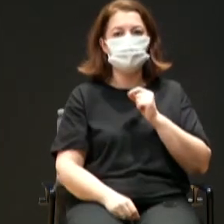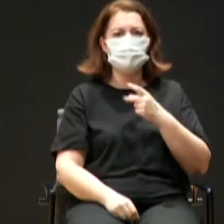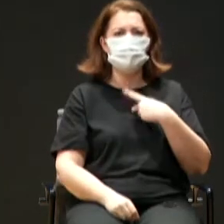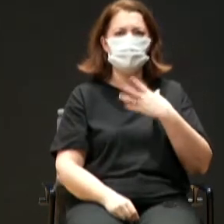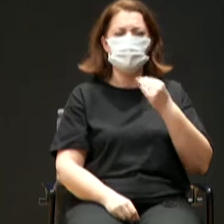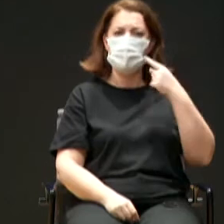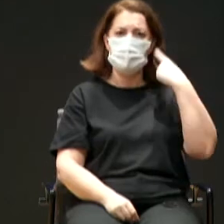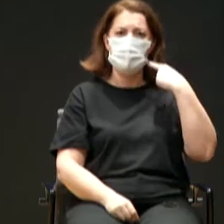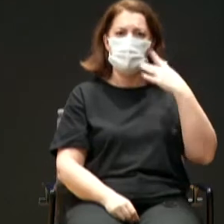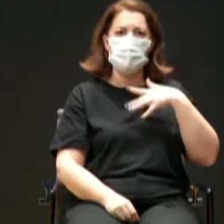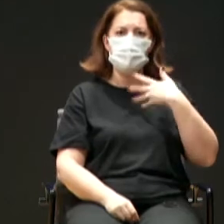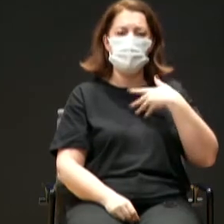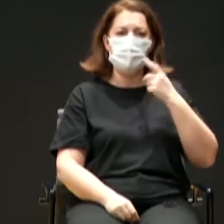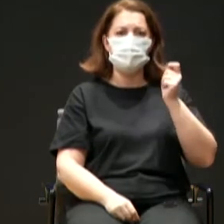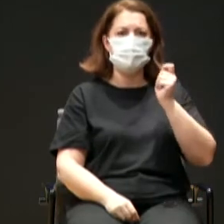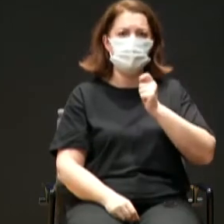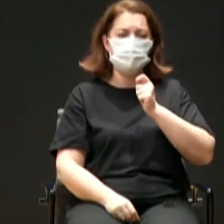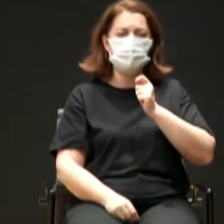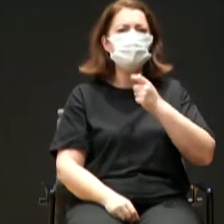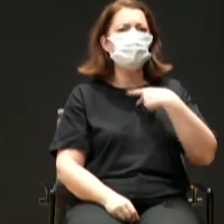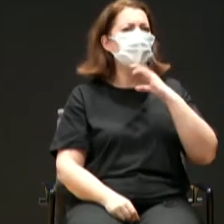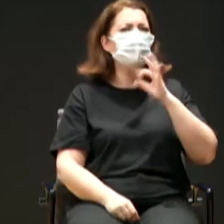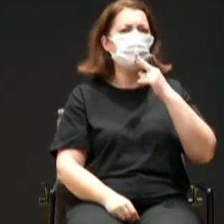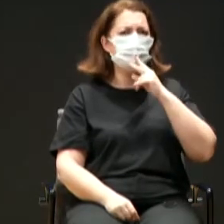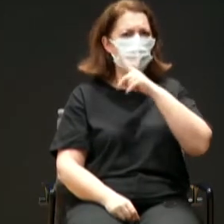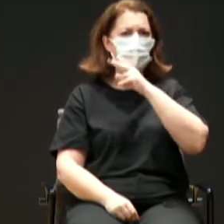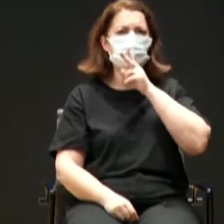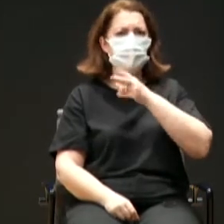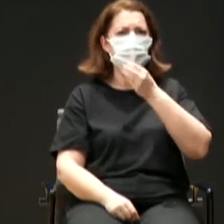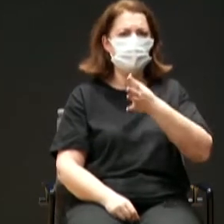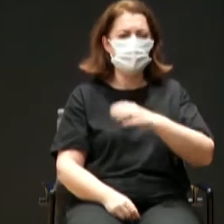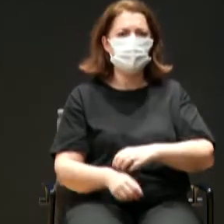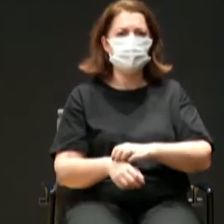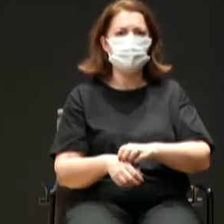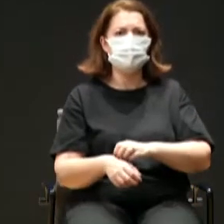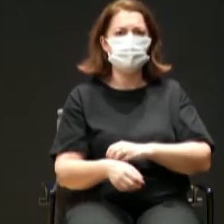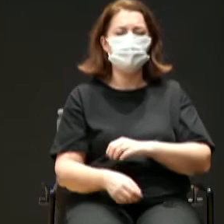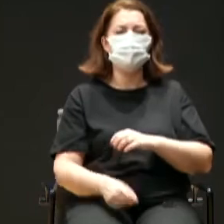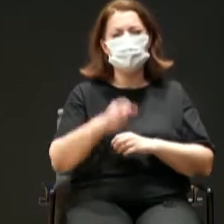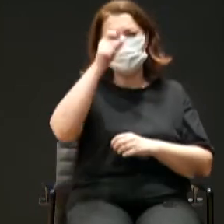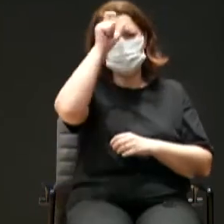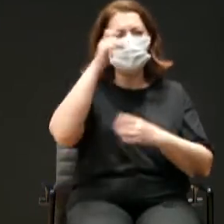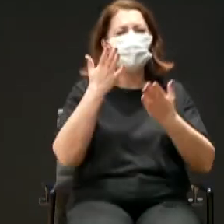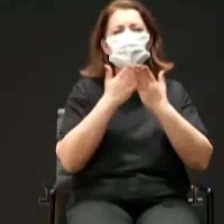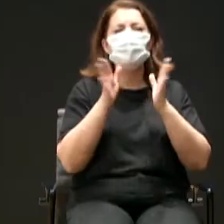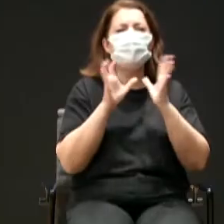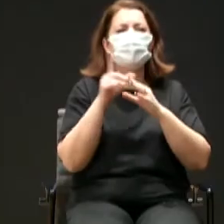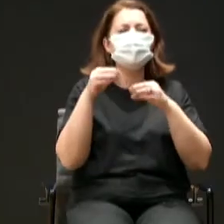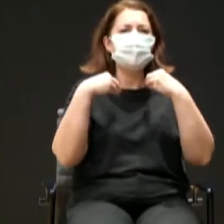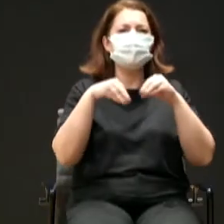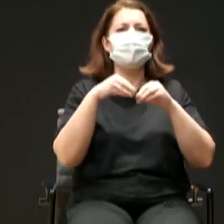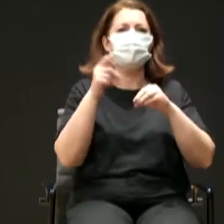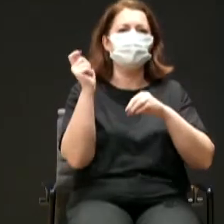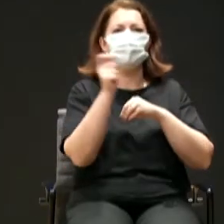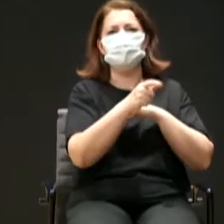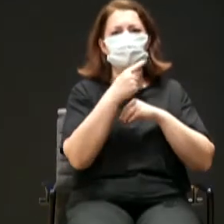merak ediyor. Benim ne konuşacağımı Erkan Bey karar veriyor. Lütfen. Gündem benim, dışı benim, söz alıp lütfen. Benim